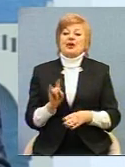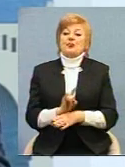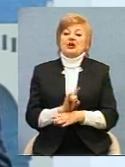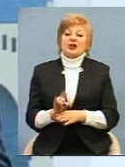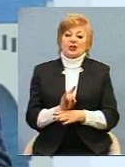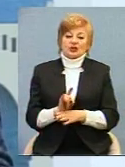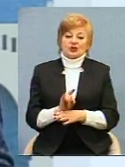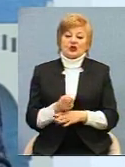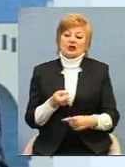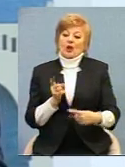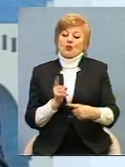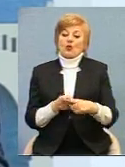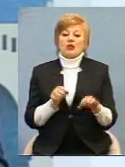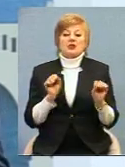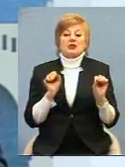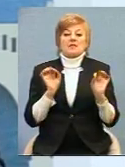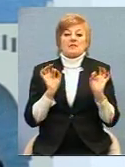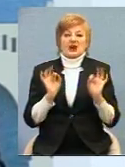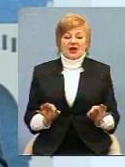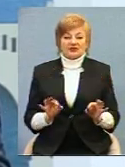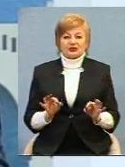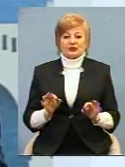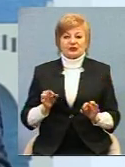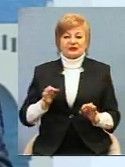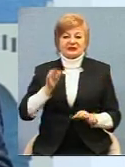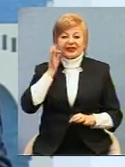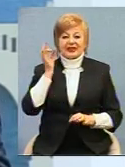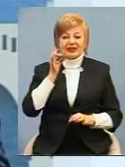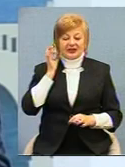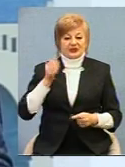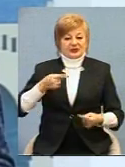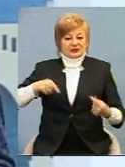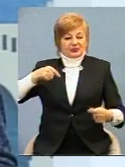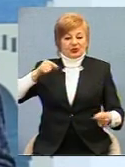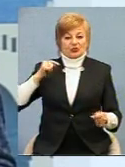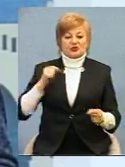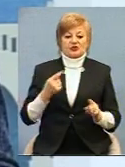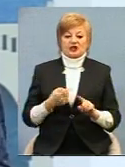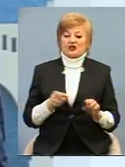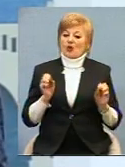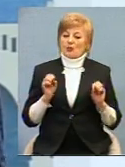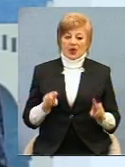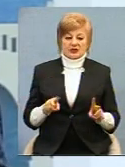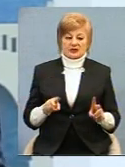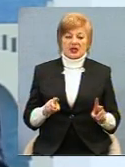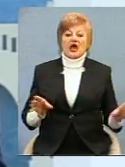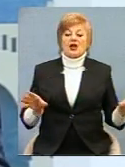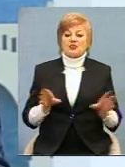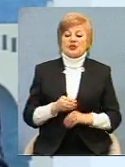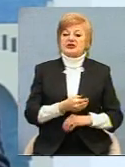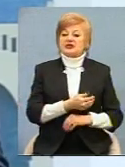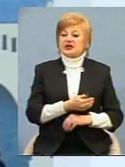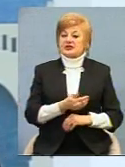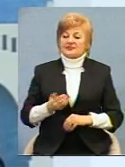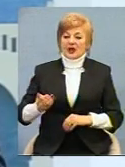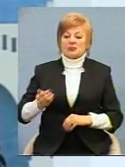на півправду, лукавство, якого так багато, яке таке підступне і таке небезпечне. Отже, разом із глядачами і